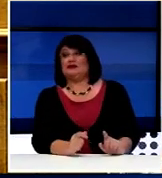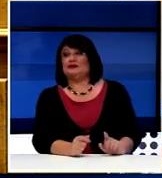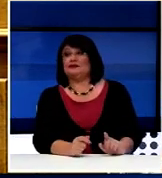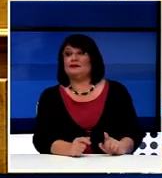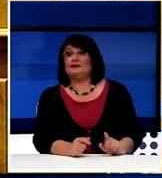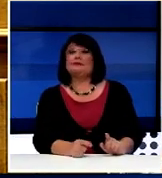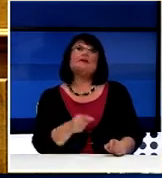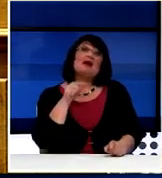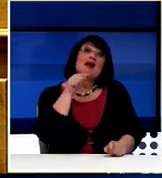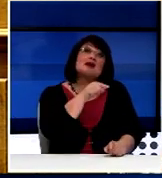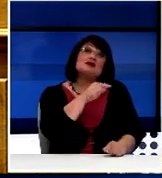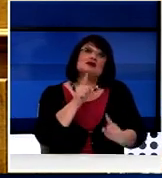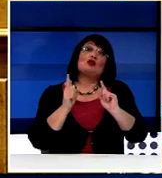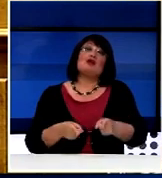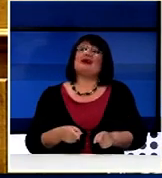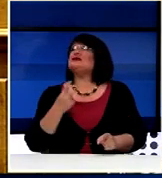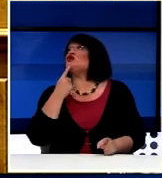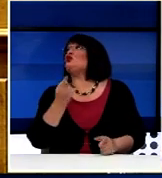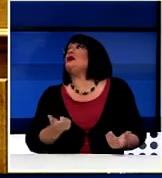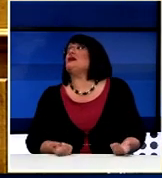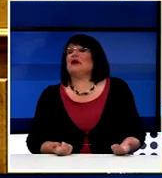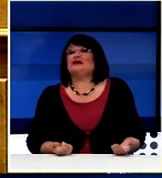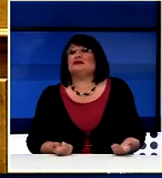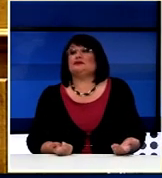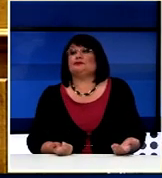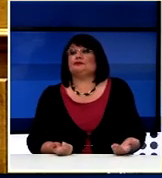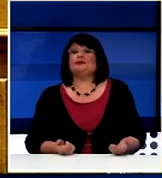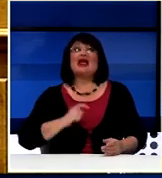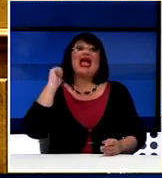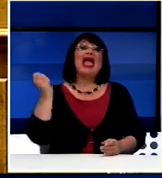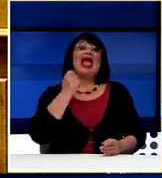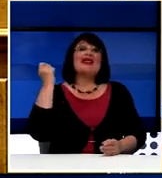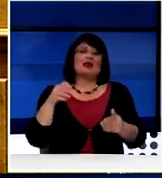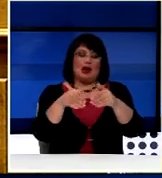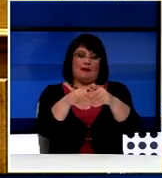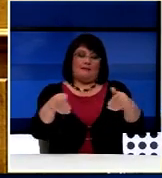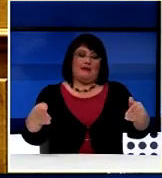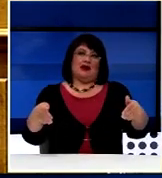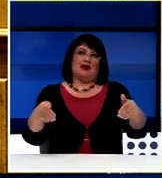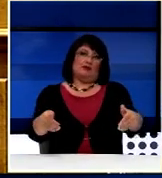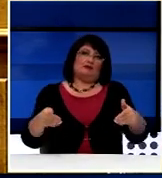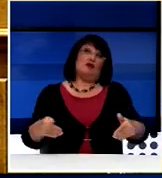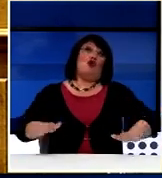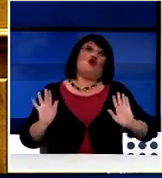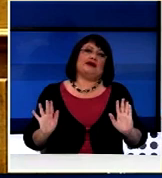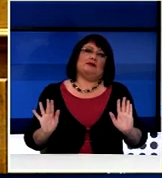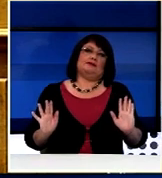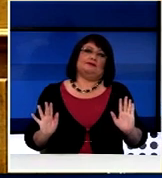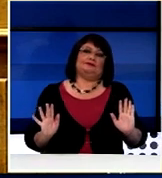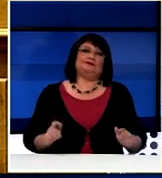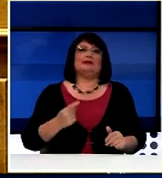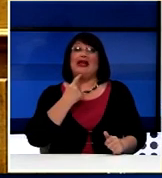Εσείς έχετε καθορίσει αυτά τα όρια των εθνικών κόκκινων γραμμών. Και εμείς αυτά